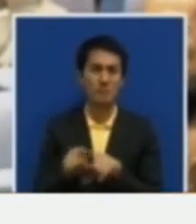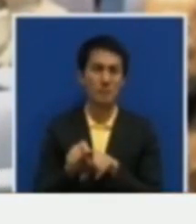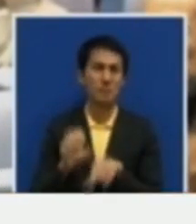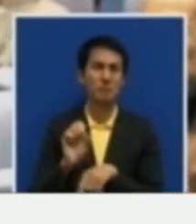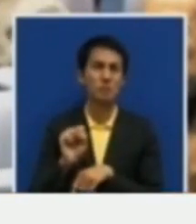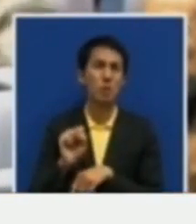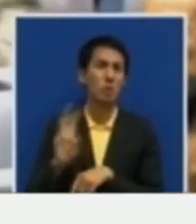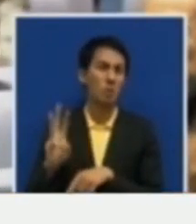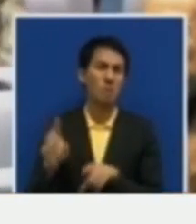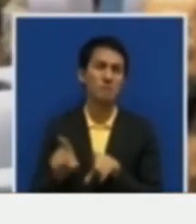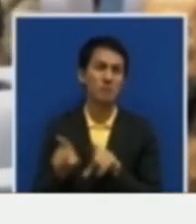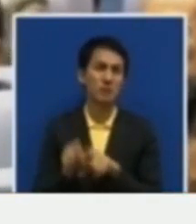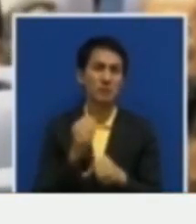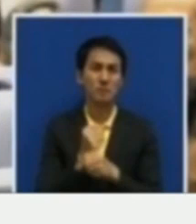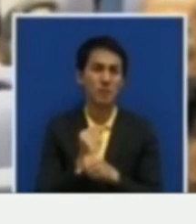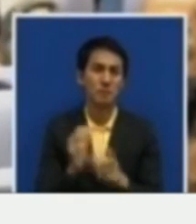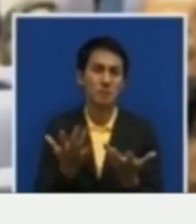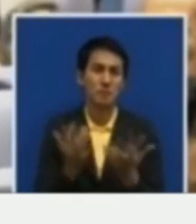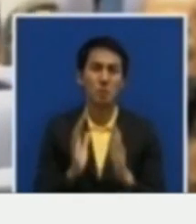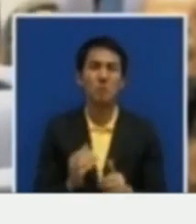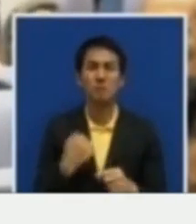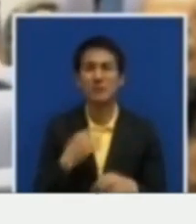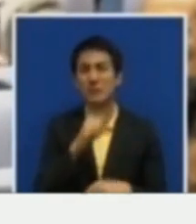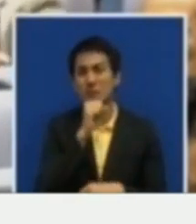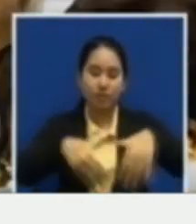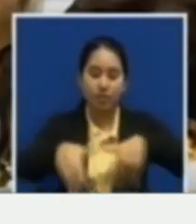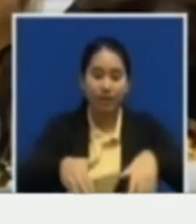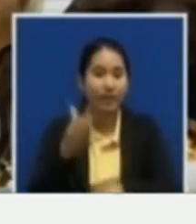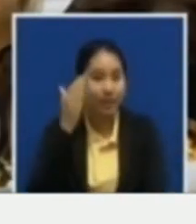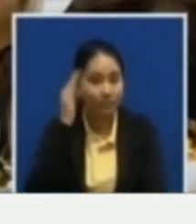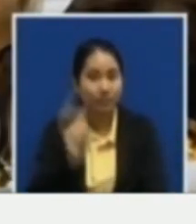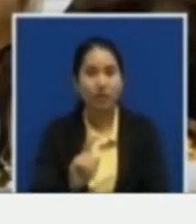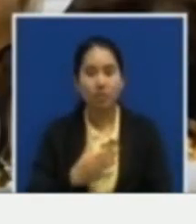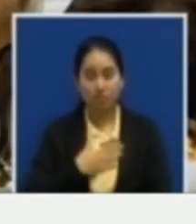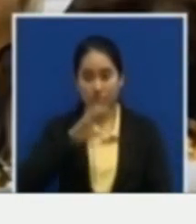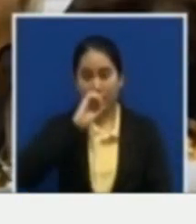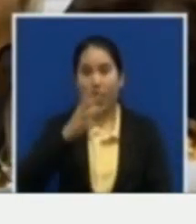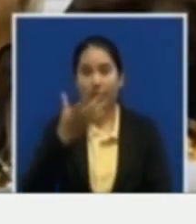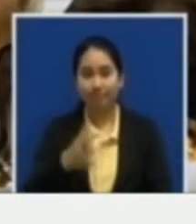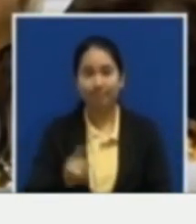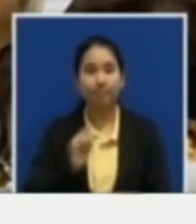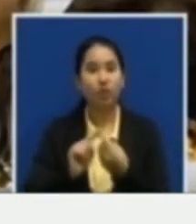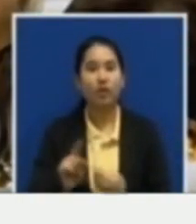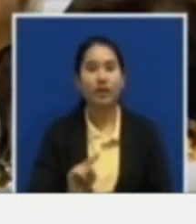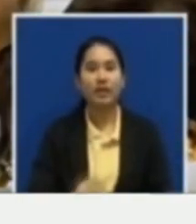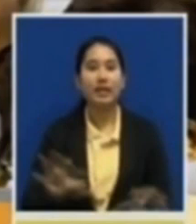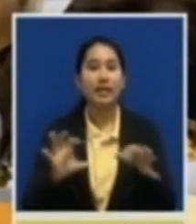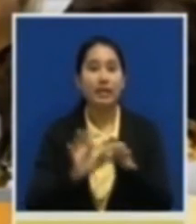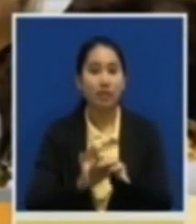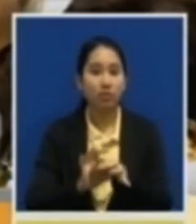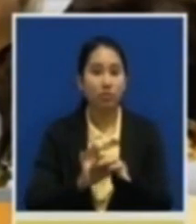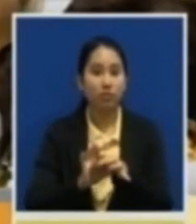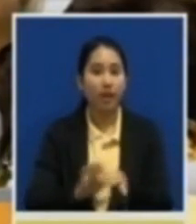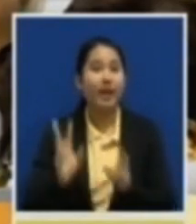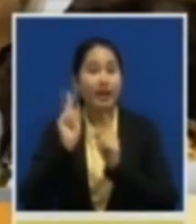อำนาจเป็นสภาของสันหลังยาว ผมบอกแล้วว่าเป็นสงครามข้อมูลข่าวสาร